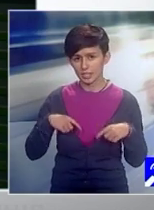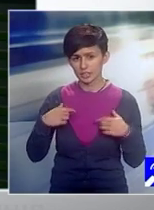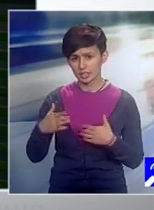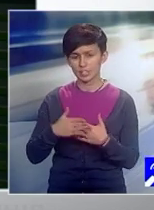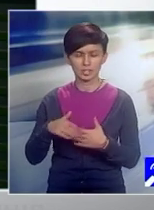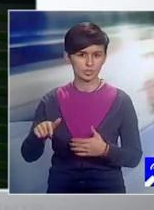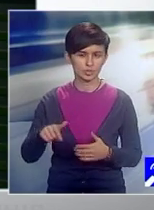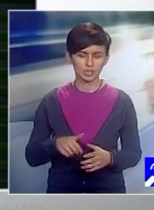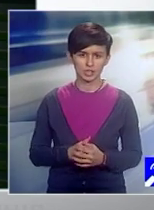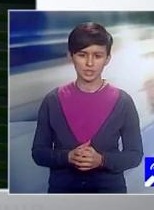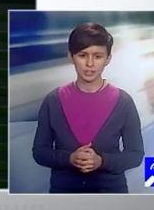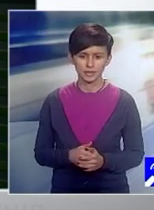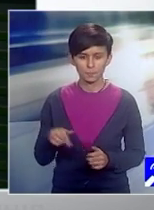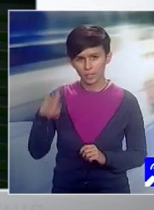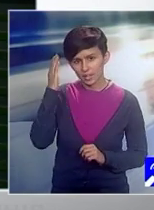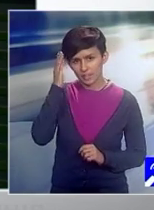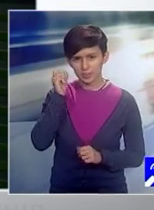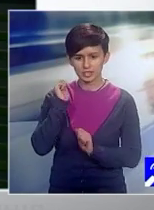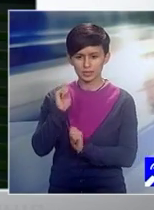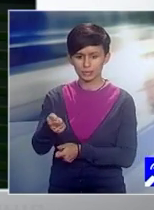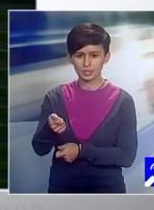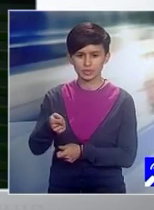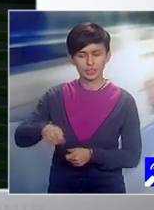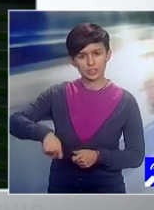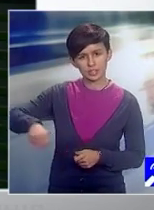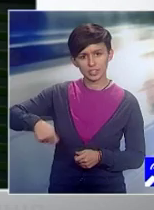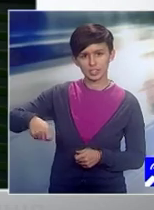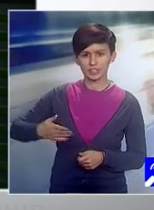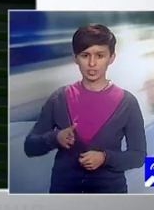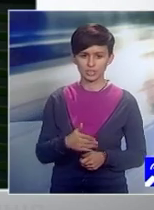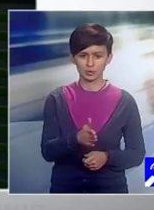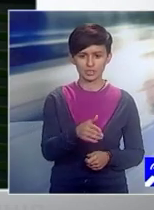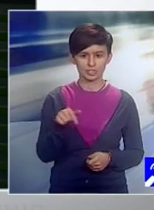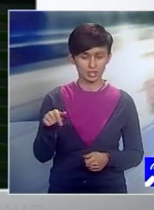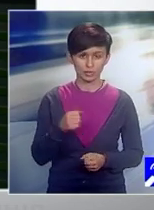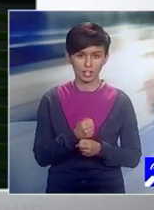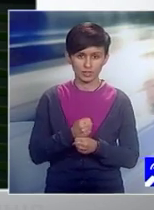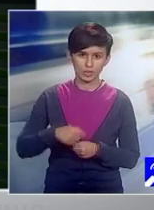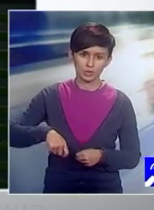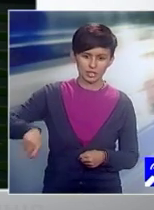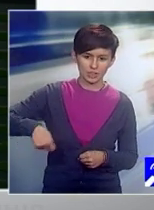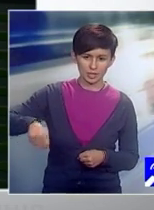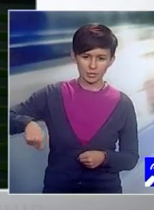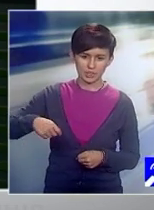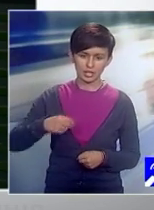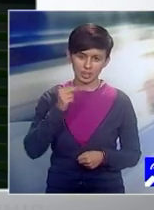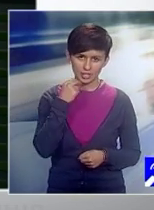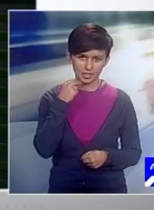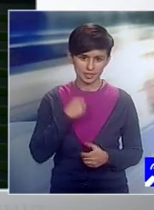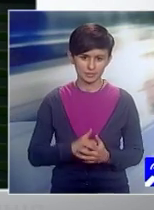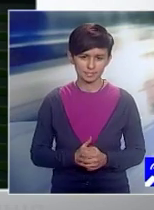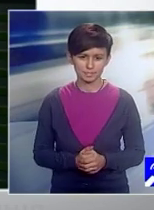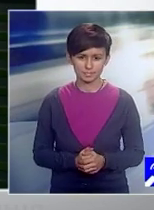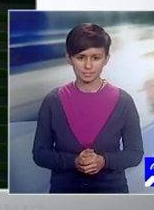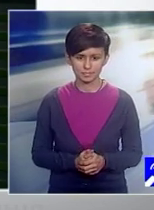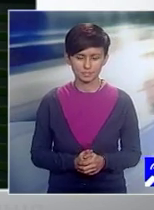intro, tu ai învățat să pescuiești, ai învățat să gătești peștele, le-ai gătit și tu lor la rândul tău diverse, da, mâncăruri din Ardeal. Cum